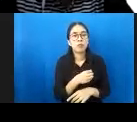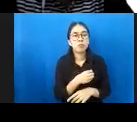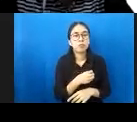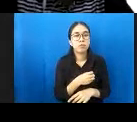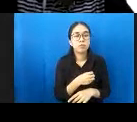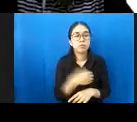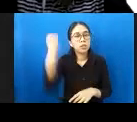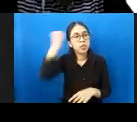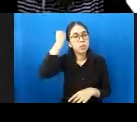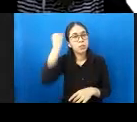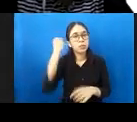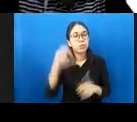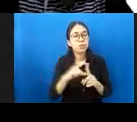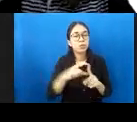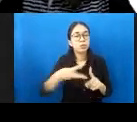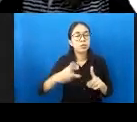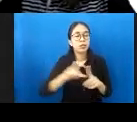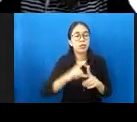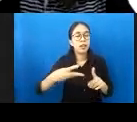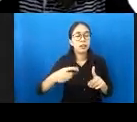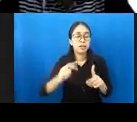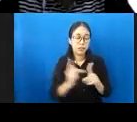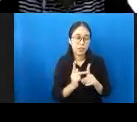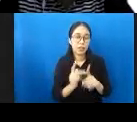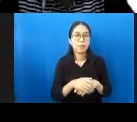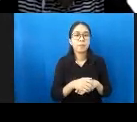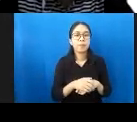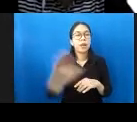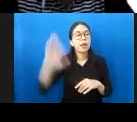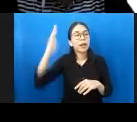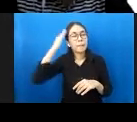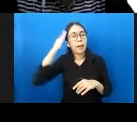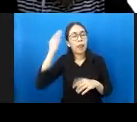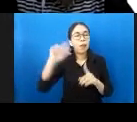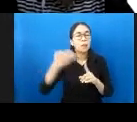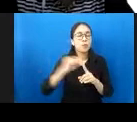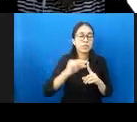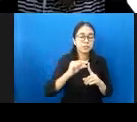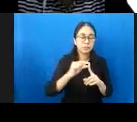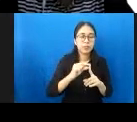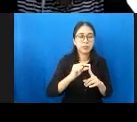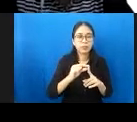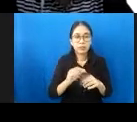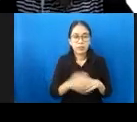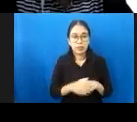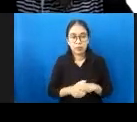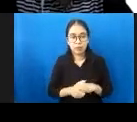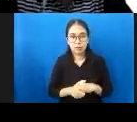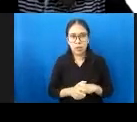Ibu Dedeh ya, Kepala Puskesmas Solokan Jeruk. Kami